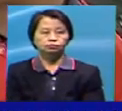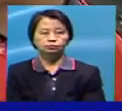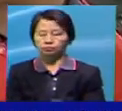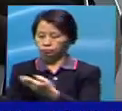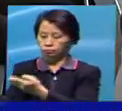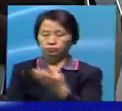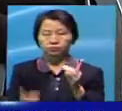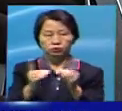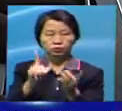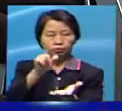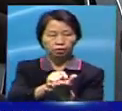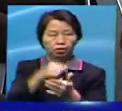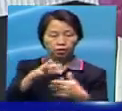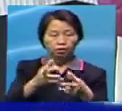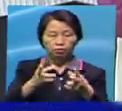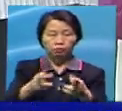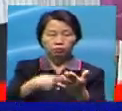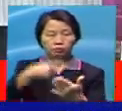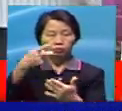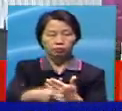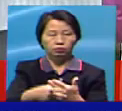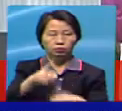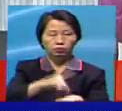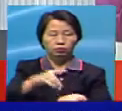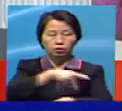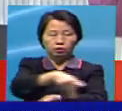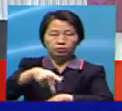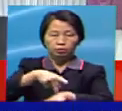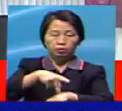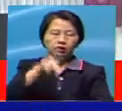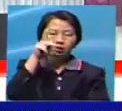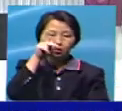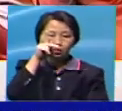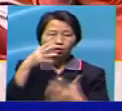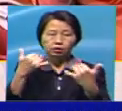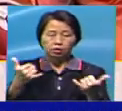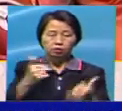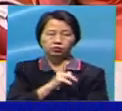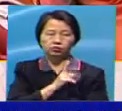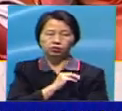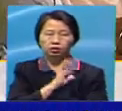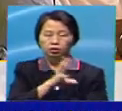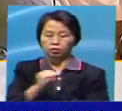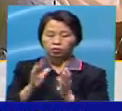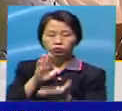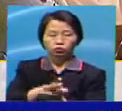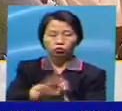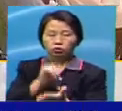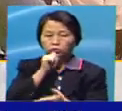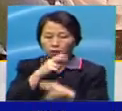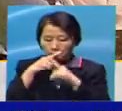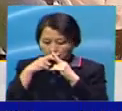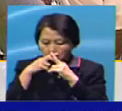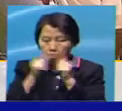Beliau ditemui media selepas melancarkan program menarik di Padang Terap, Kedah. Katanya selama ini pun kementerian dan pihak sekolah tidak menyembunyikan kes